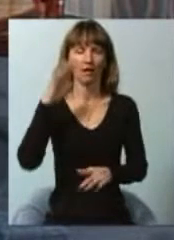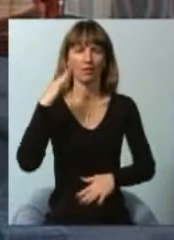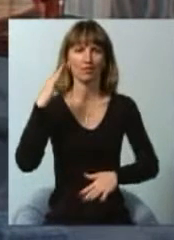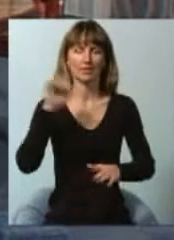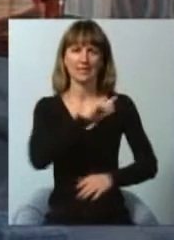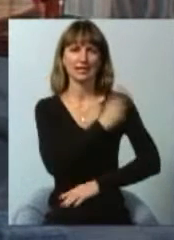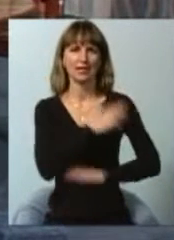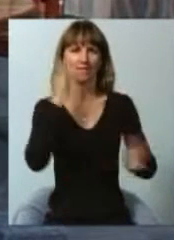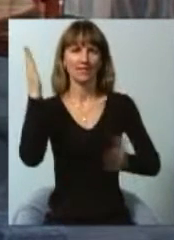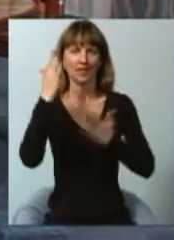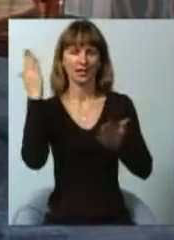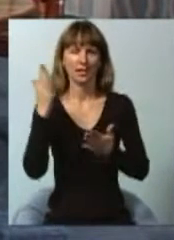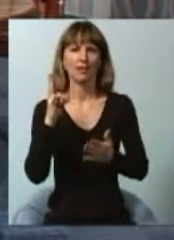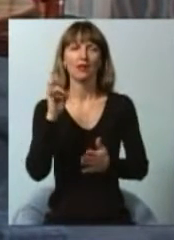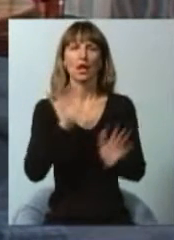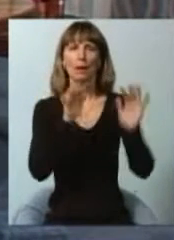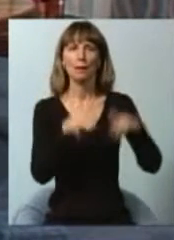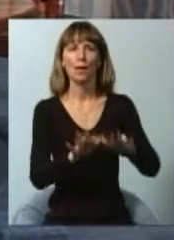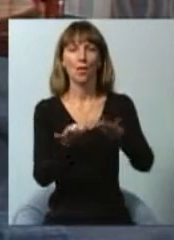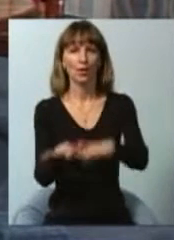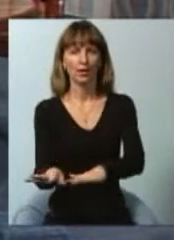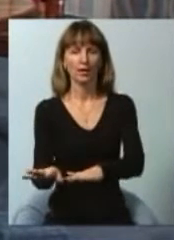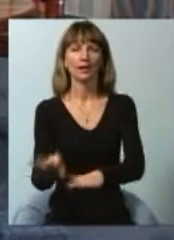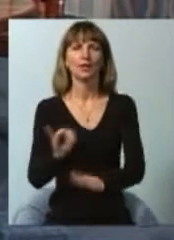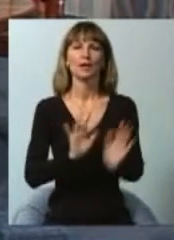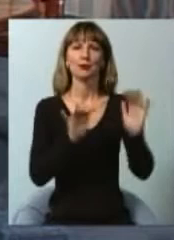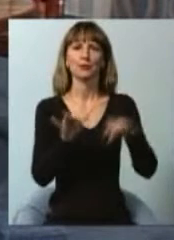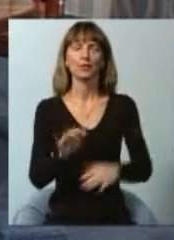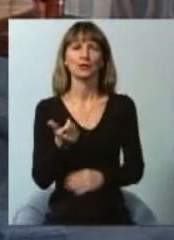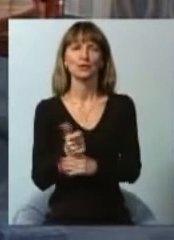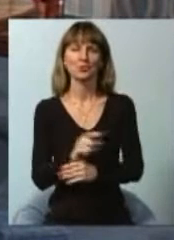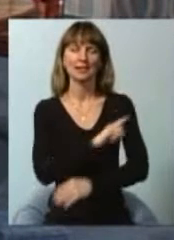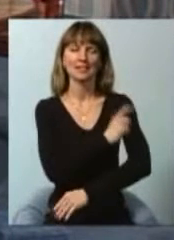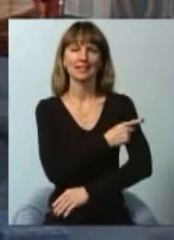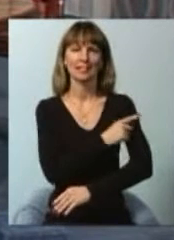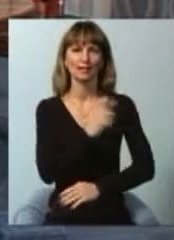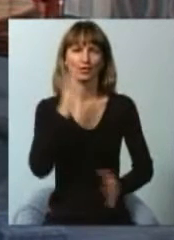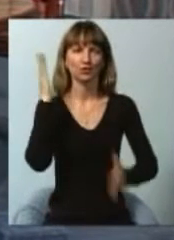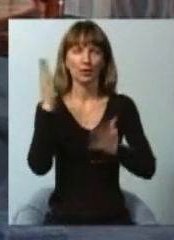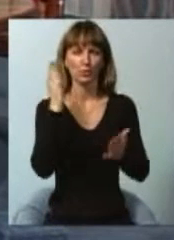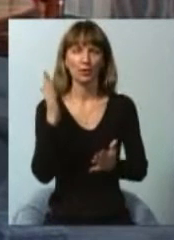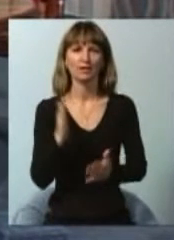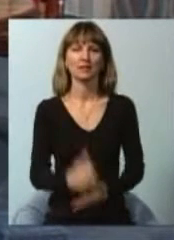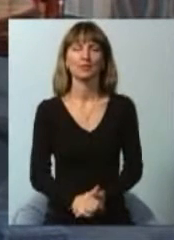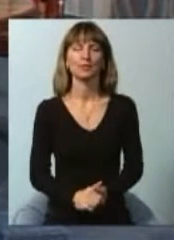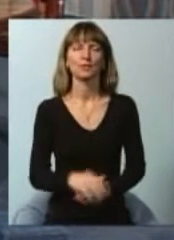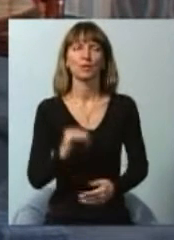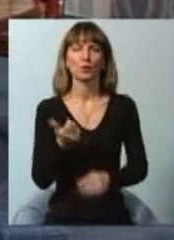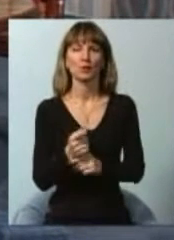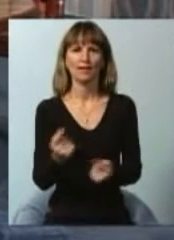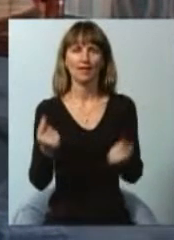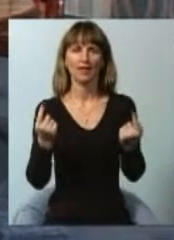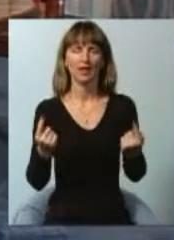сильний вітер на морі, і море дуже сильно штормить. Дуже